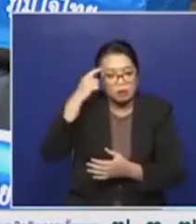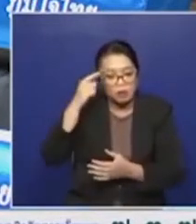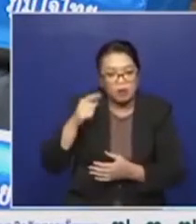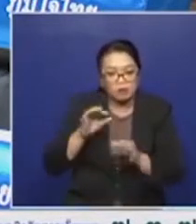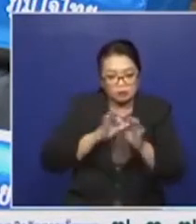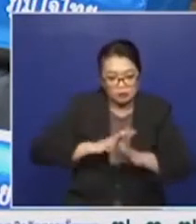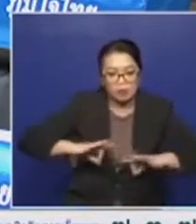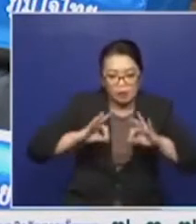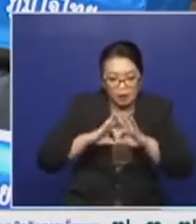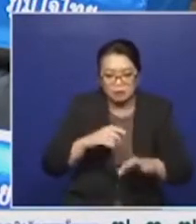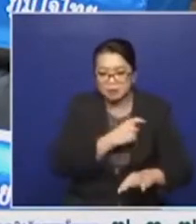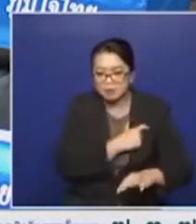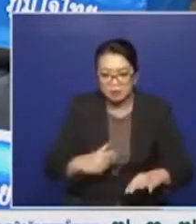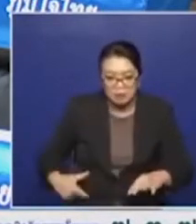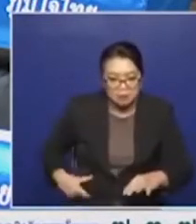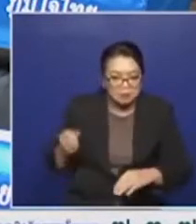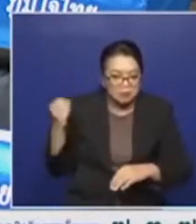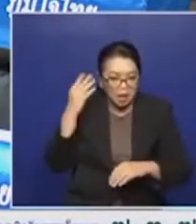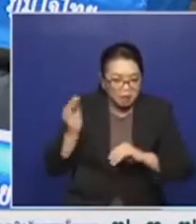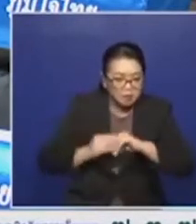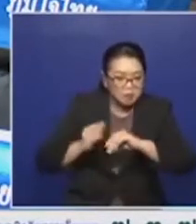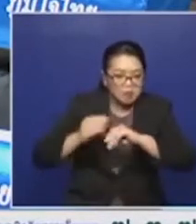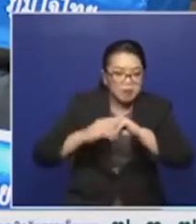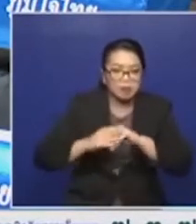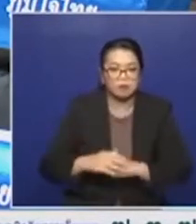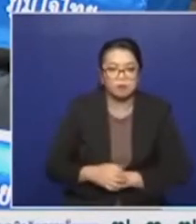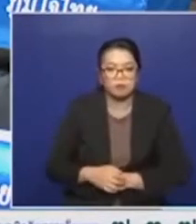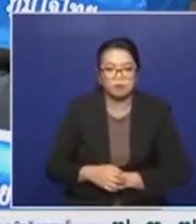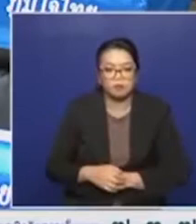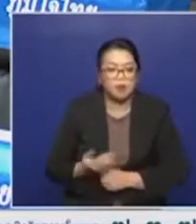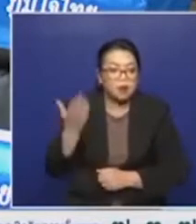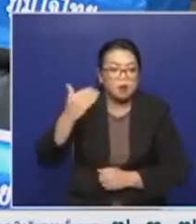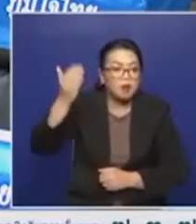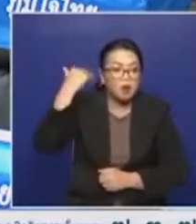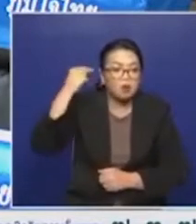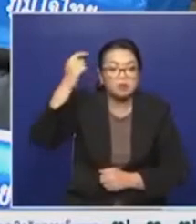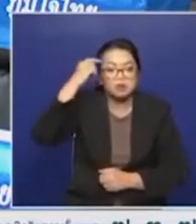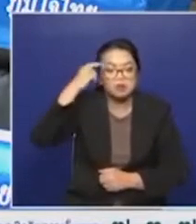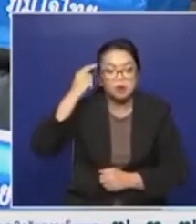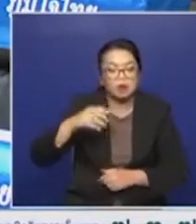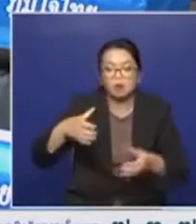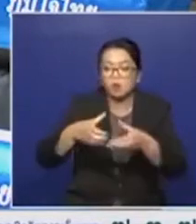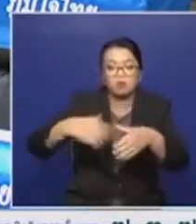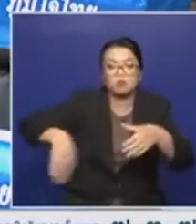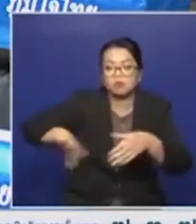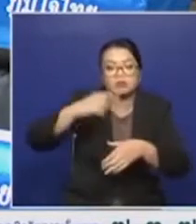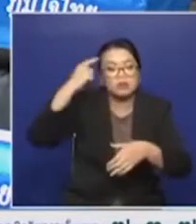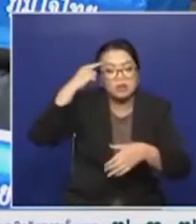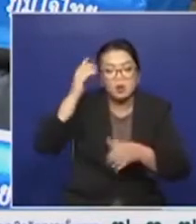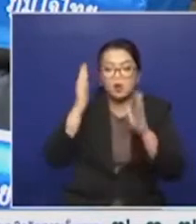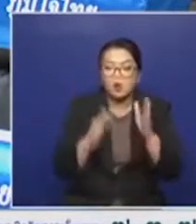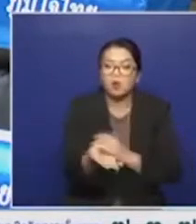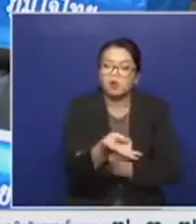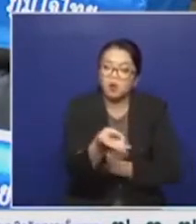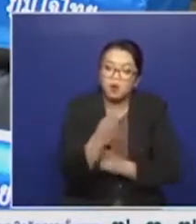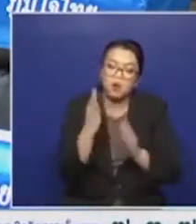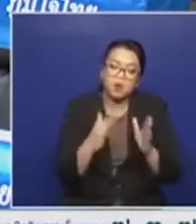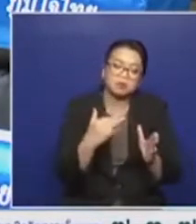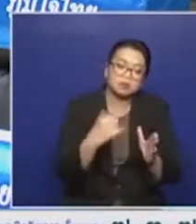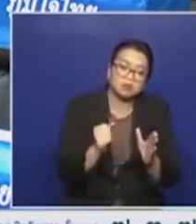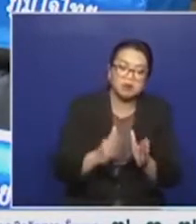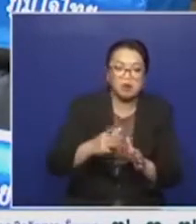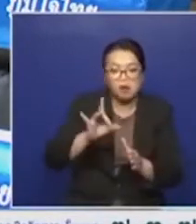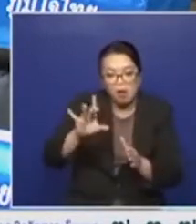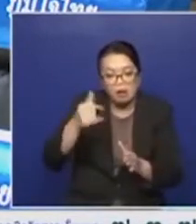มันมีมากขึ้นและดังขึ้นเรื่อยๆเมื่อก่อนพวกท่านอาจจะคิดว่าคนเหล่านี้มีหลักสิบมีหลักร้อย